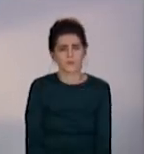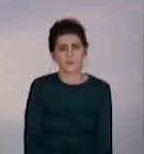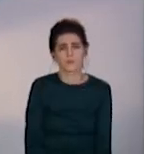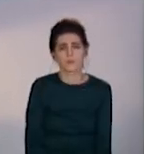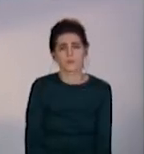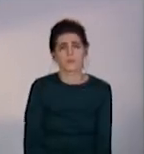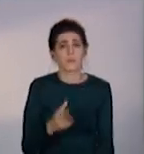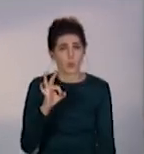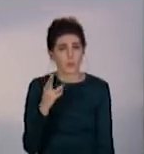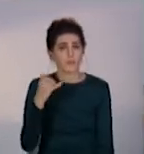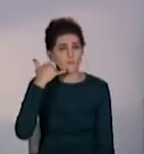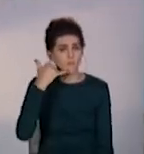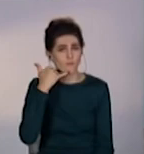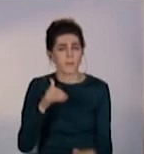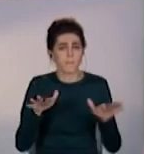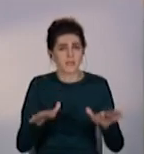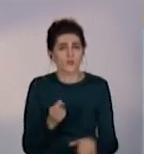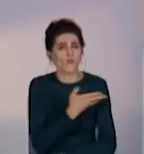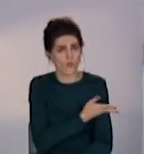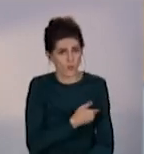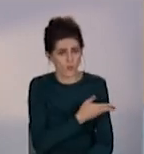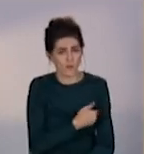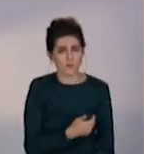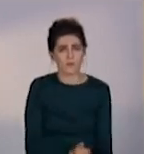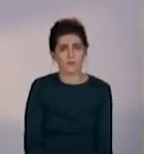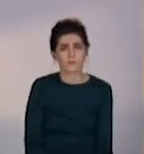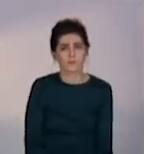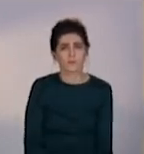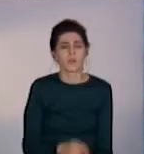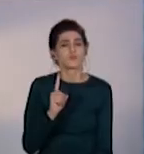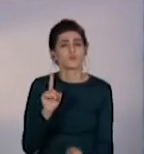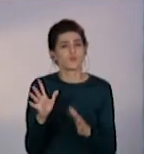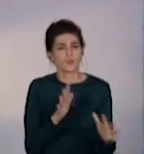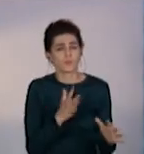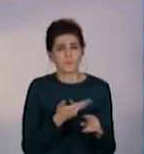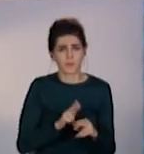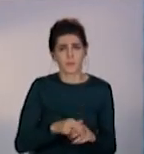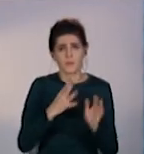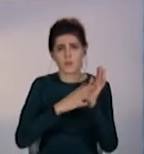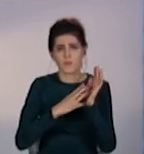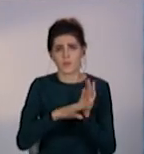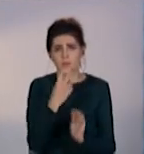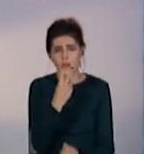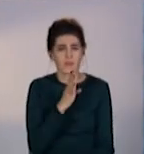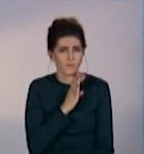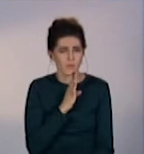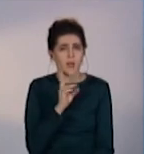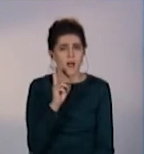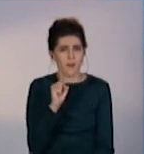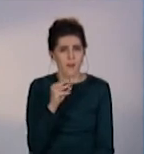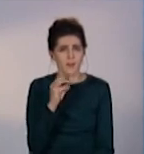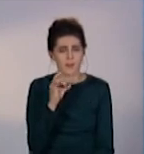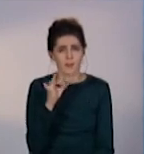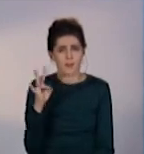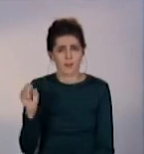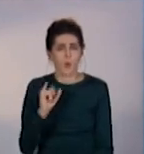Екстрена медична допомога міста Волноваха. Що трапилось? У 92-річної Катерини Іванівни